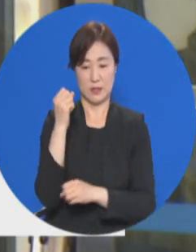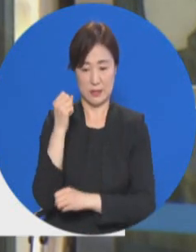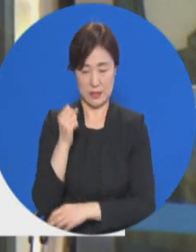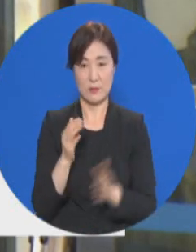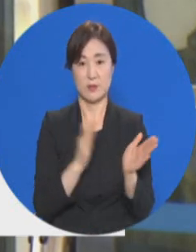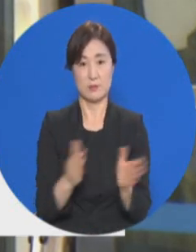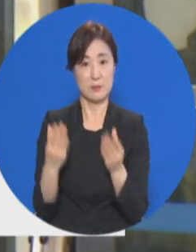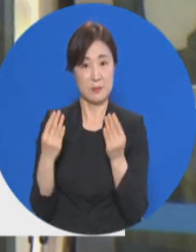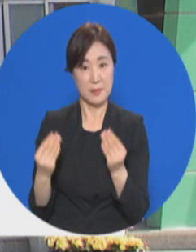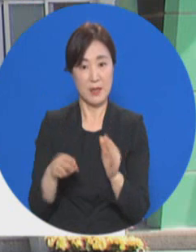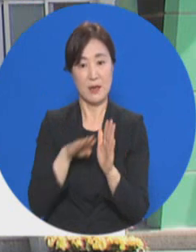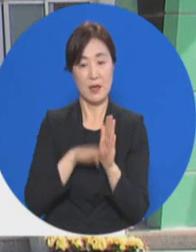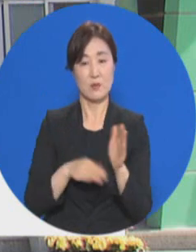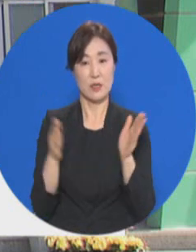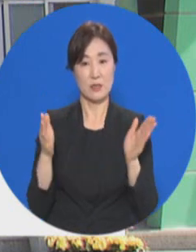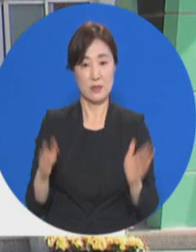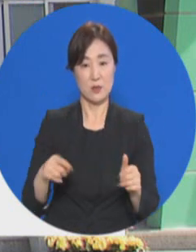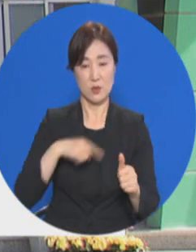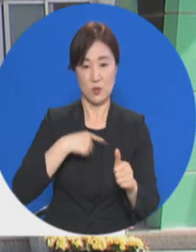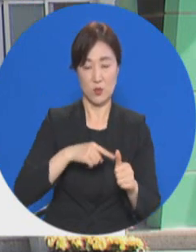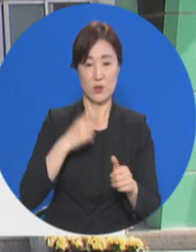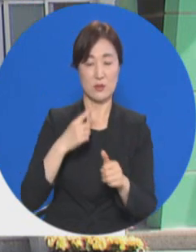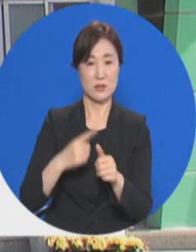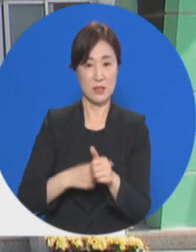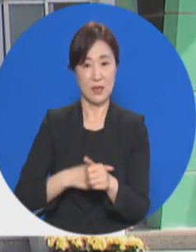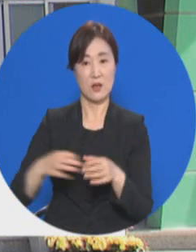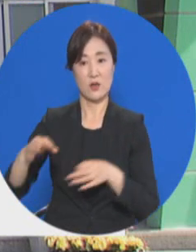마련했다며 하반기에는 교육과 생태